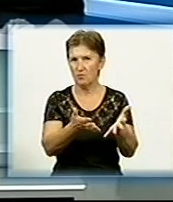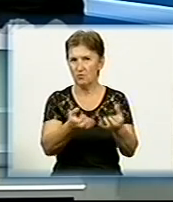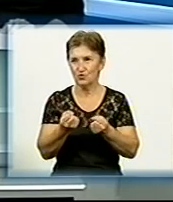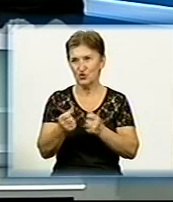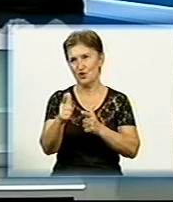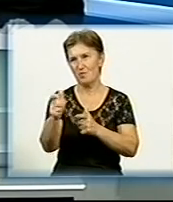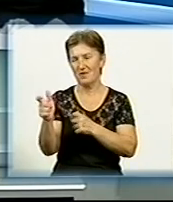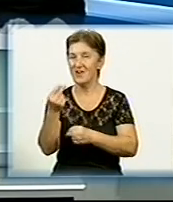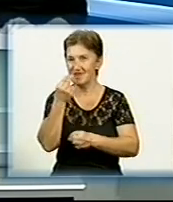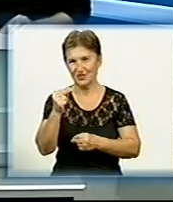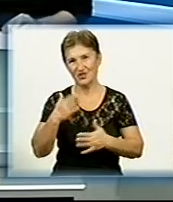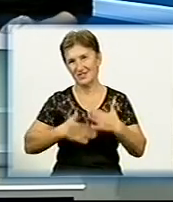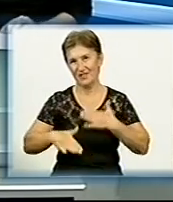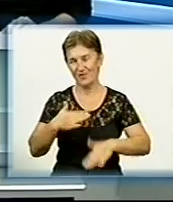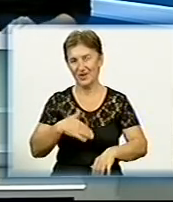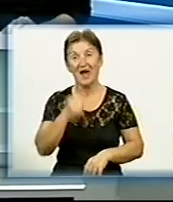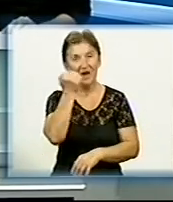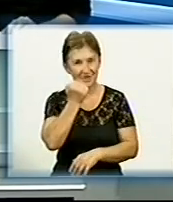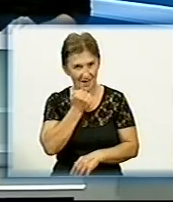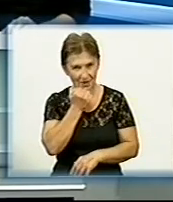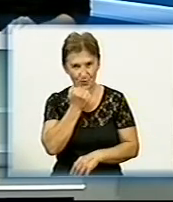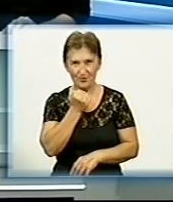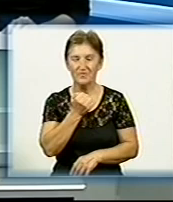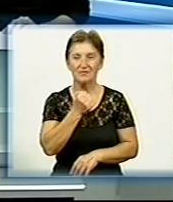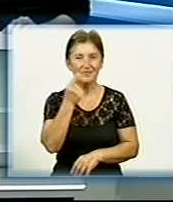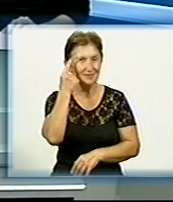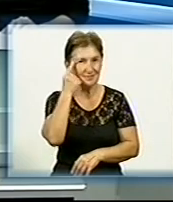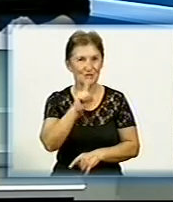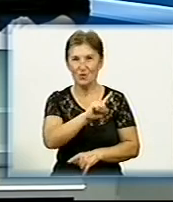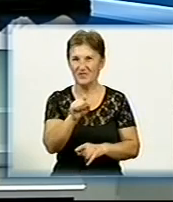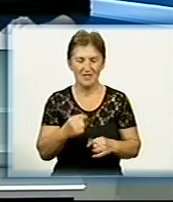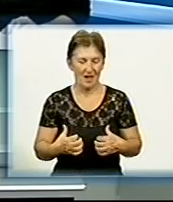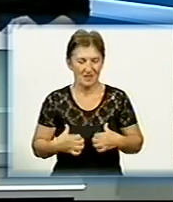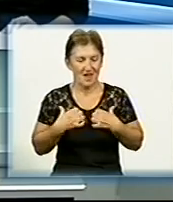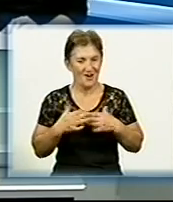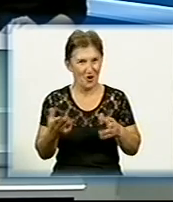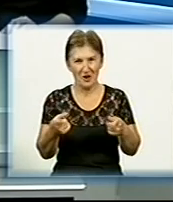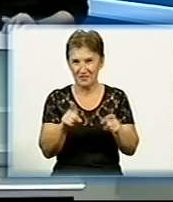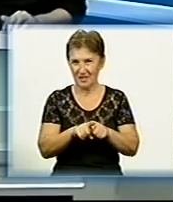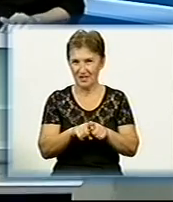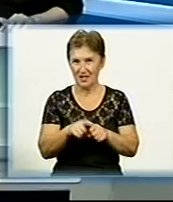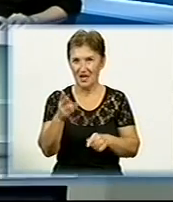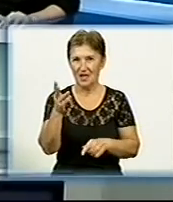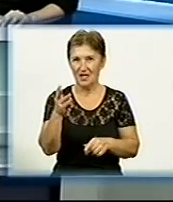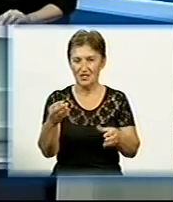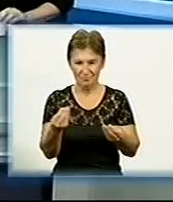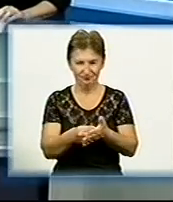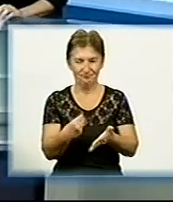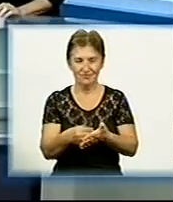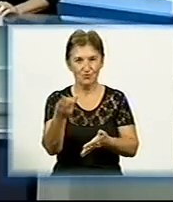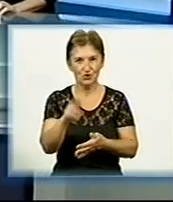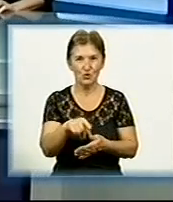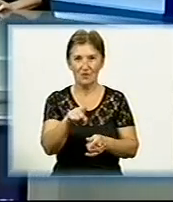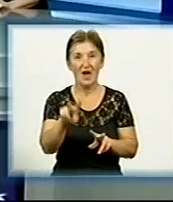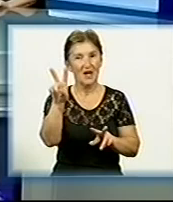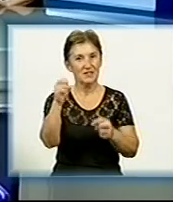лише задоволення. Дякую, пані Ревенко. Гадаю, що браконьєрів налякають такі суми штрафів. І нагадаю, що у студії день за днем